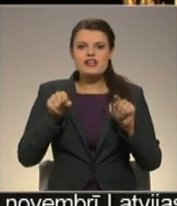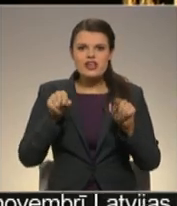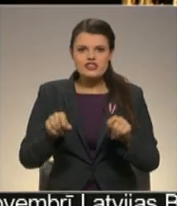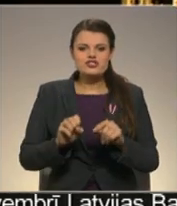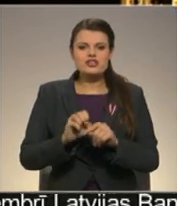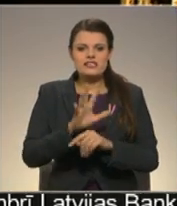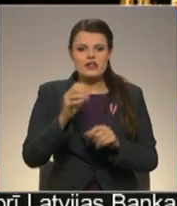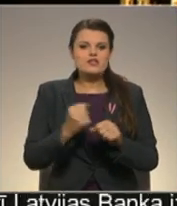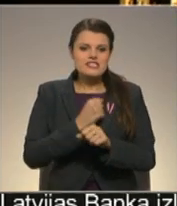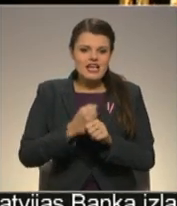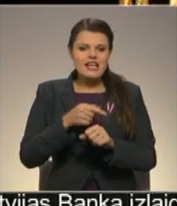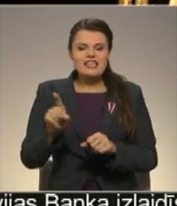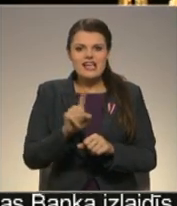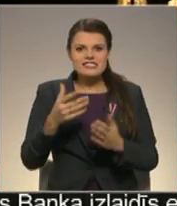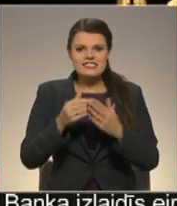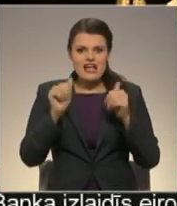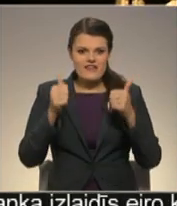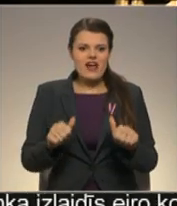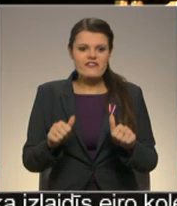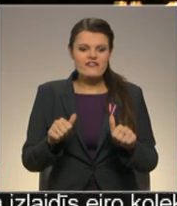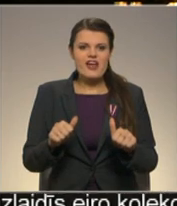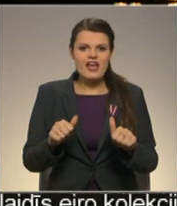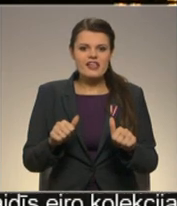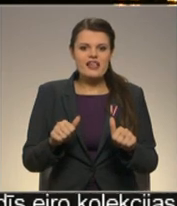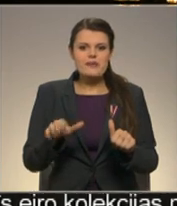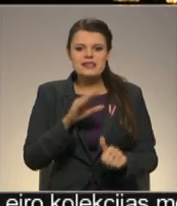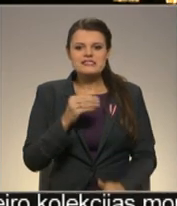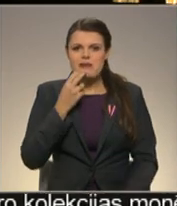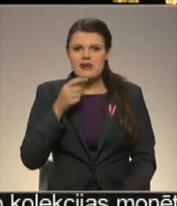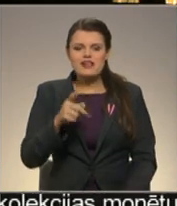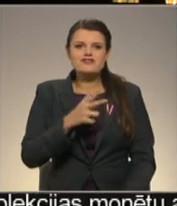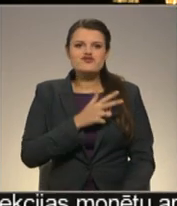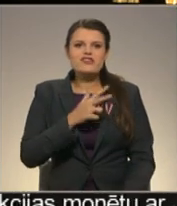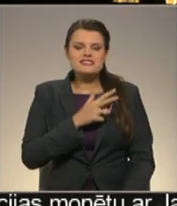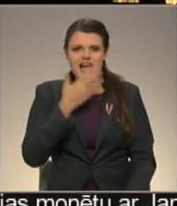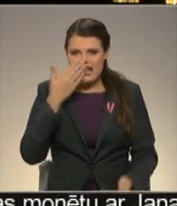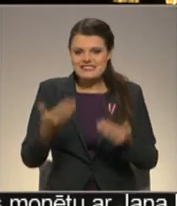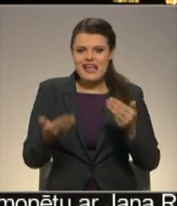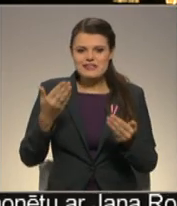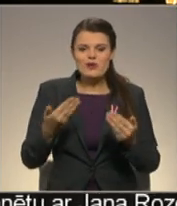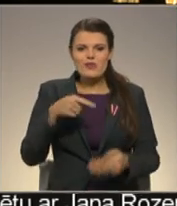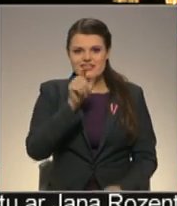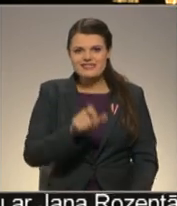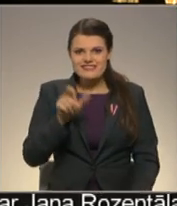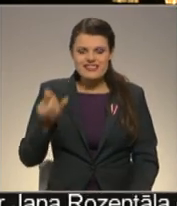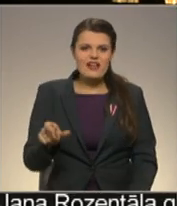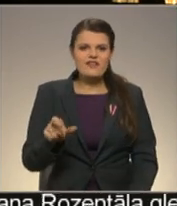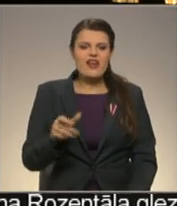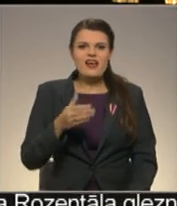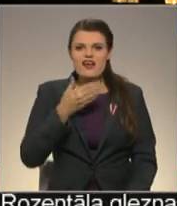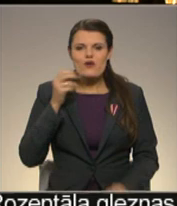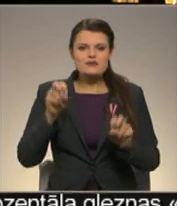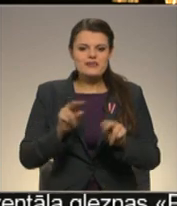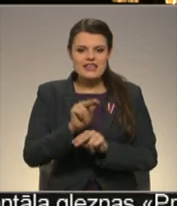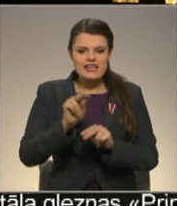instalācija iedarbojas. Jā, tas ir savā veidā, ka mēs smējamies tāds sociāls eksperiments, jo cilvēki netiek speciāli